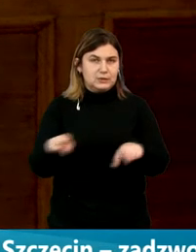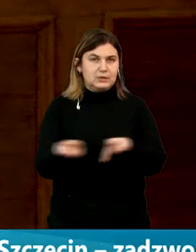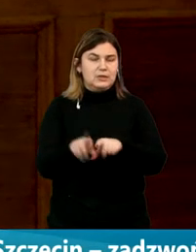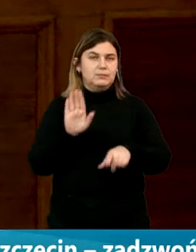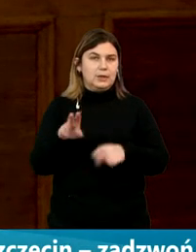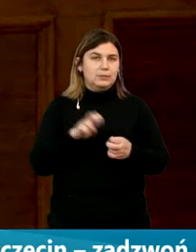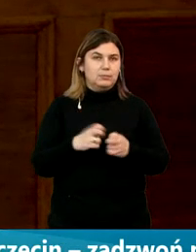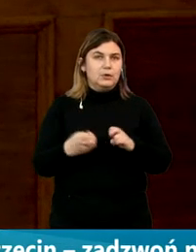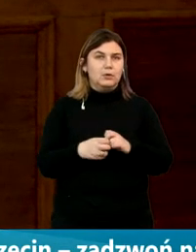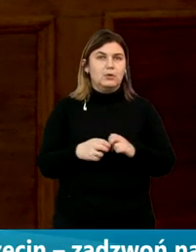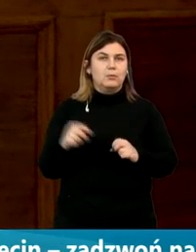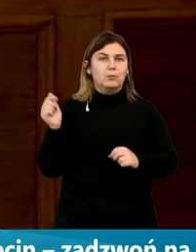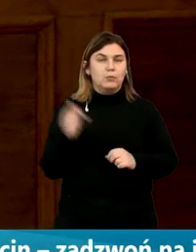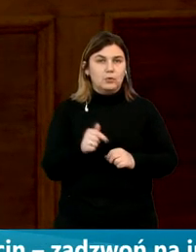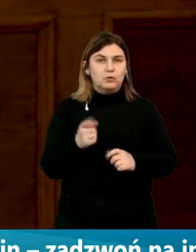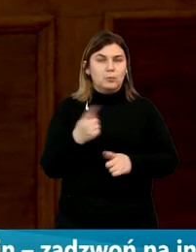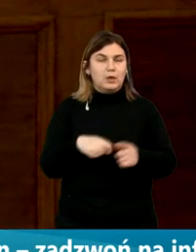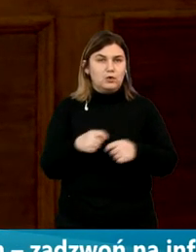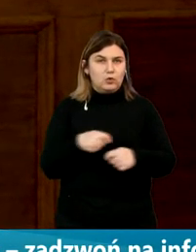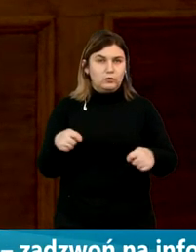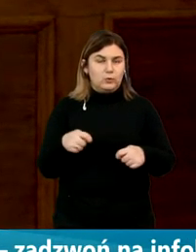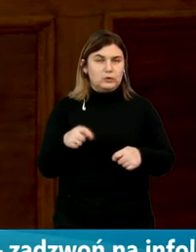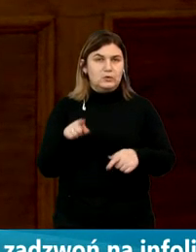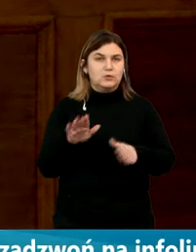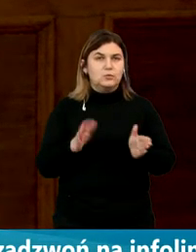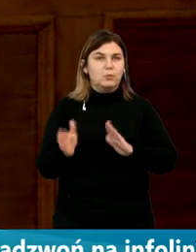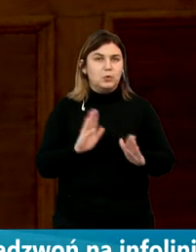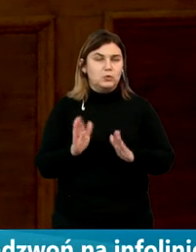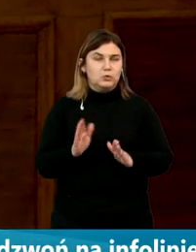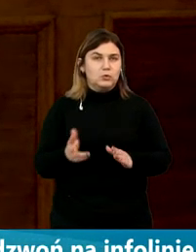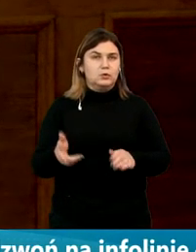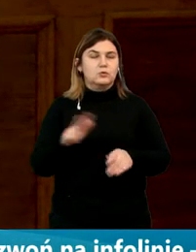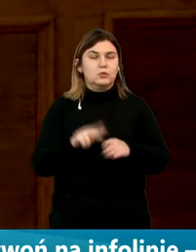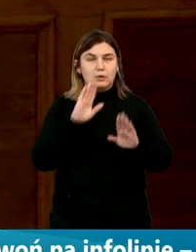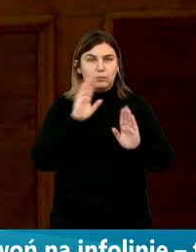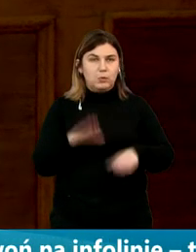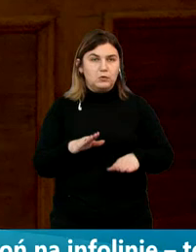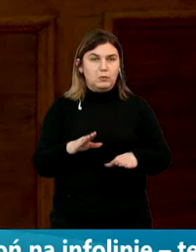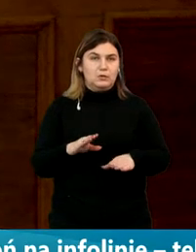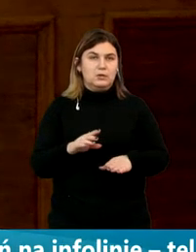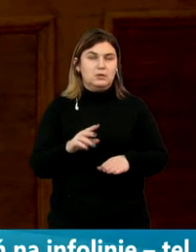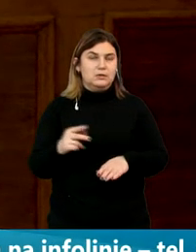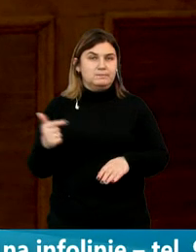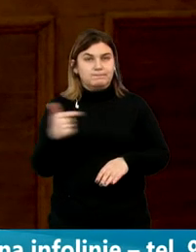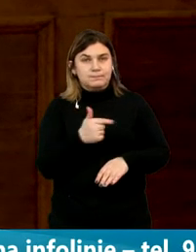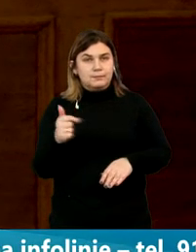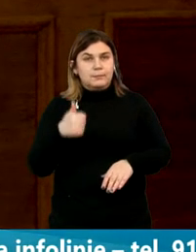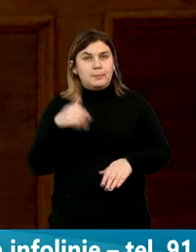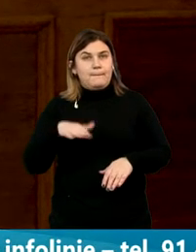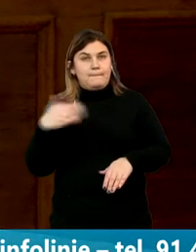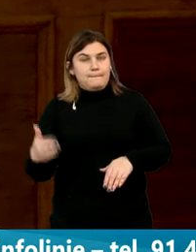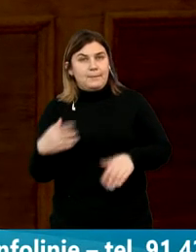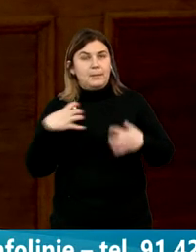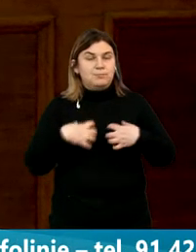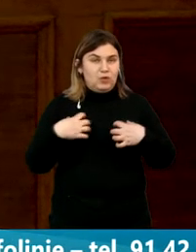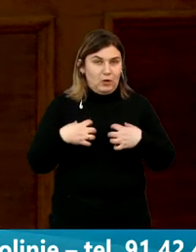problemy, więc musimy to rozwiązać w taki sposób, który pozwoli pogodzić oba te interesy, tak, z jednej strony interes